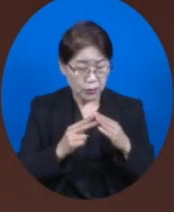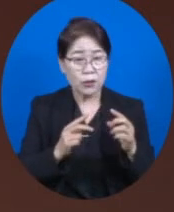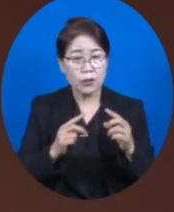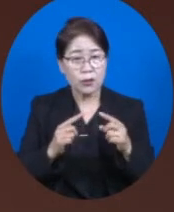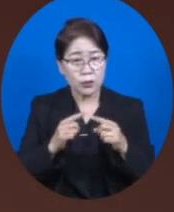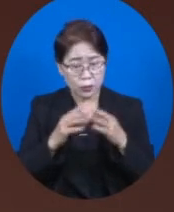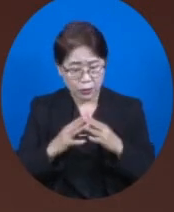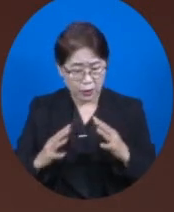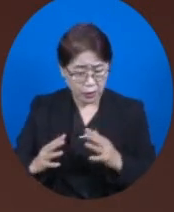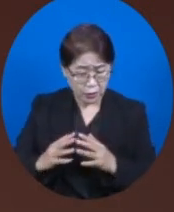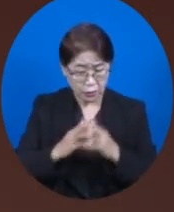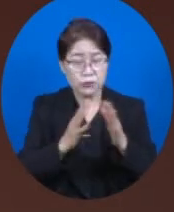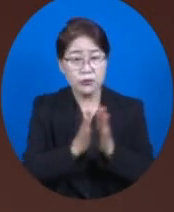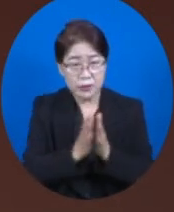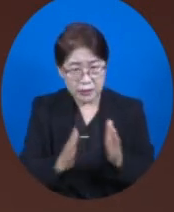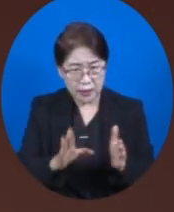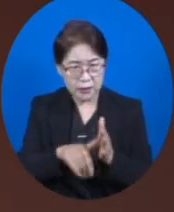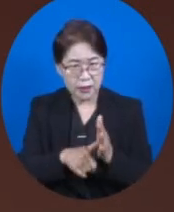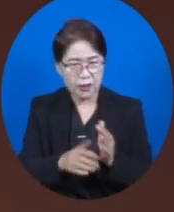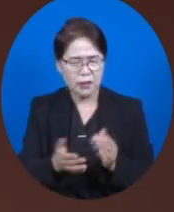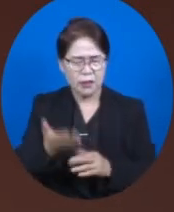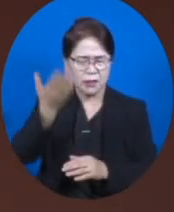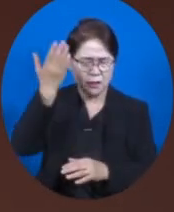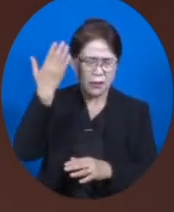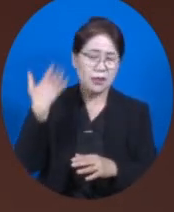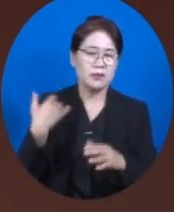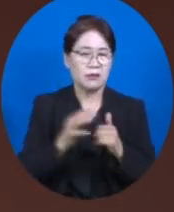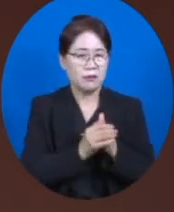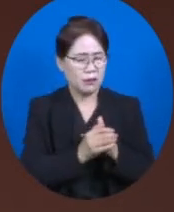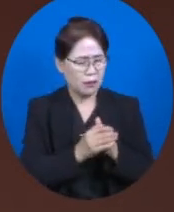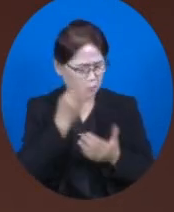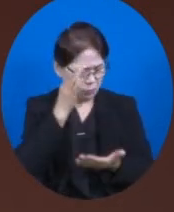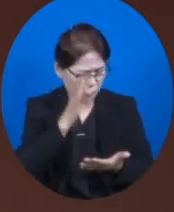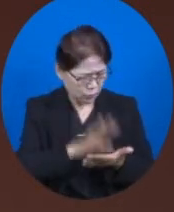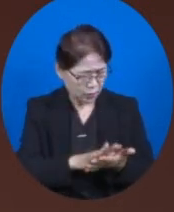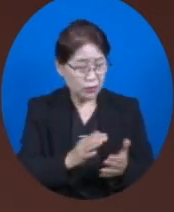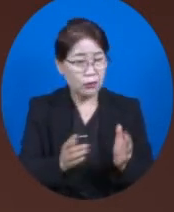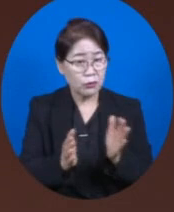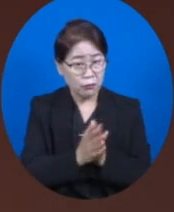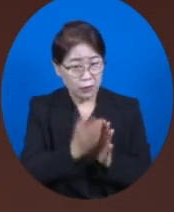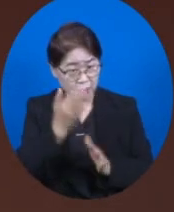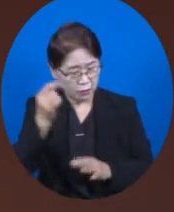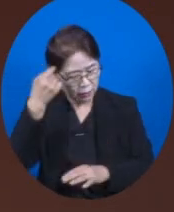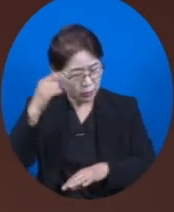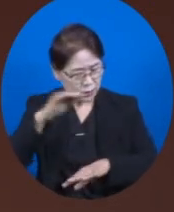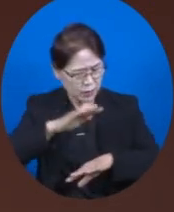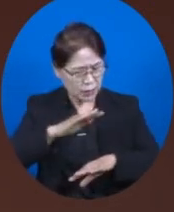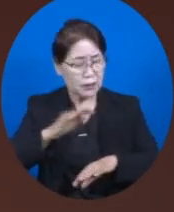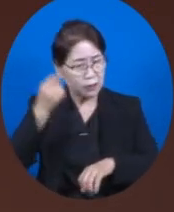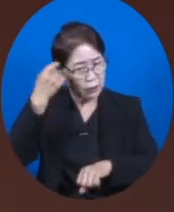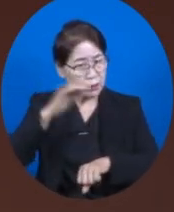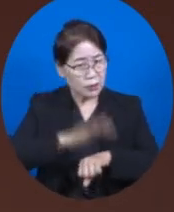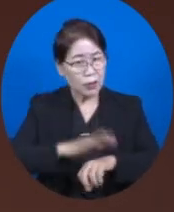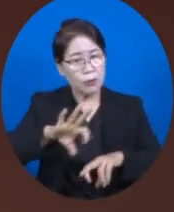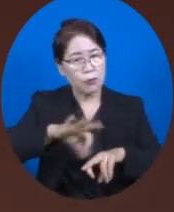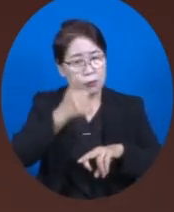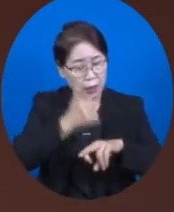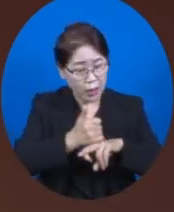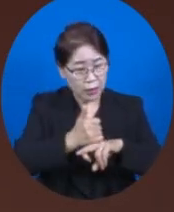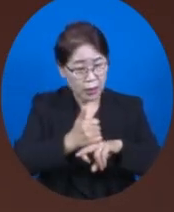이전에 솔로몬의 그 화려했던 성전을 보았던 어르신들이 대성통곡했다는 말이 나옵니다